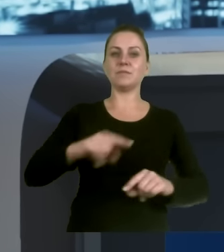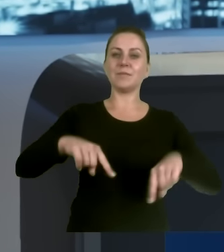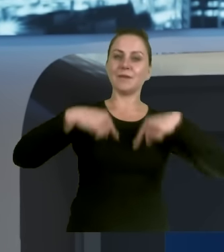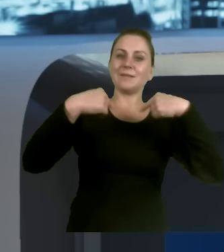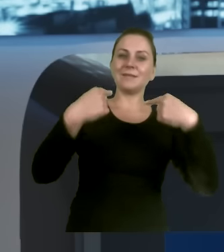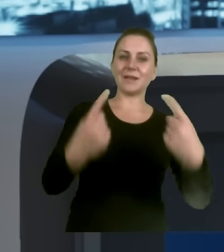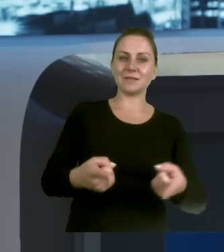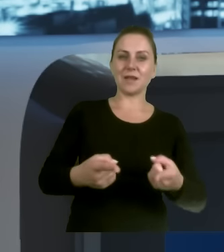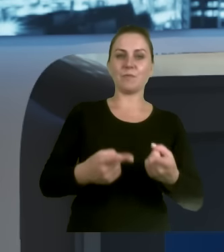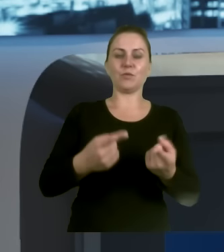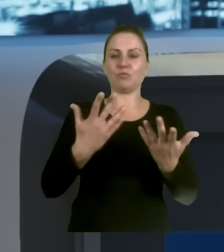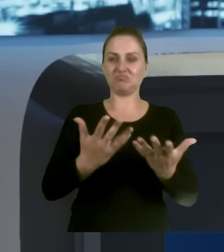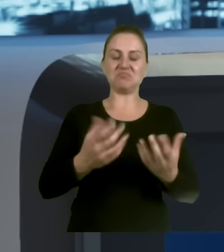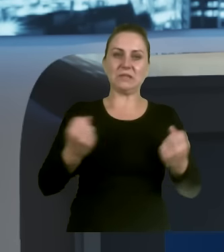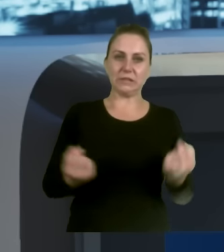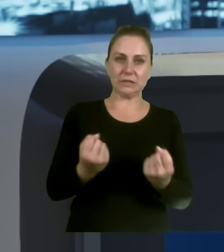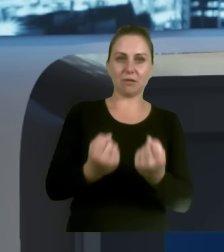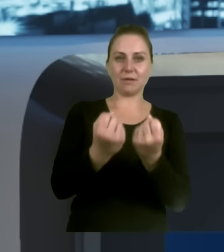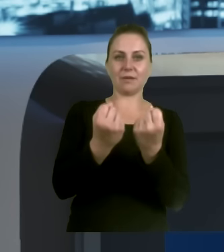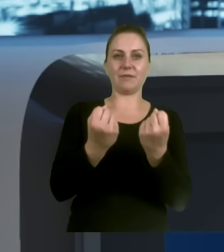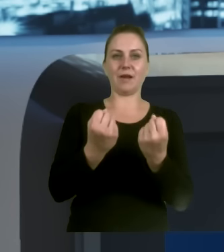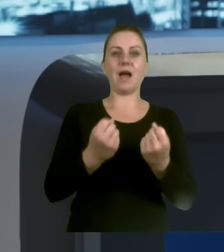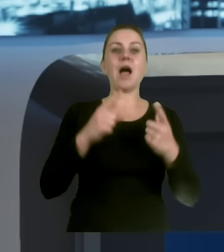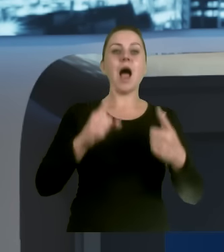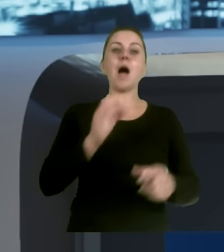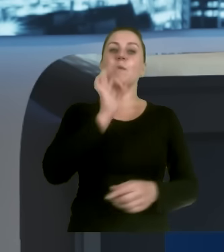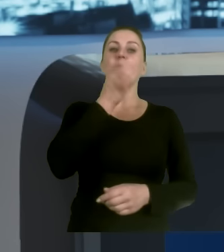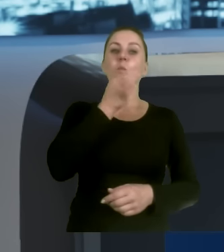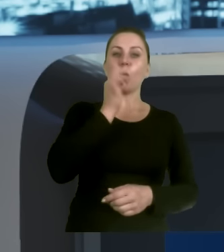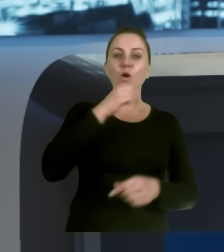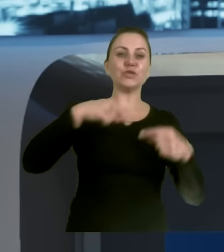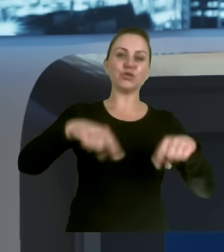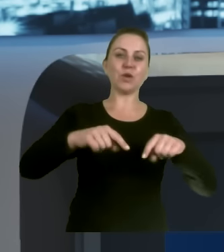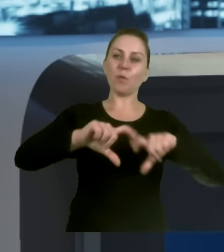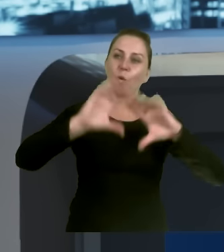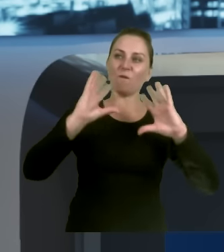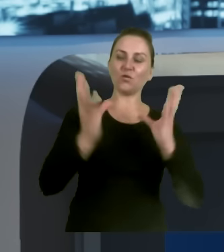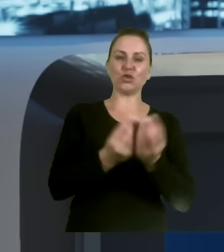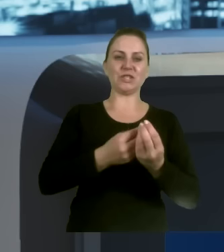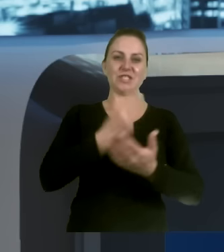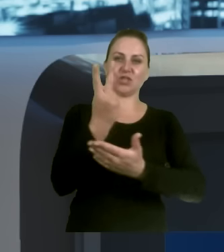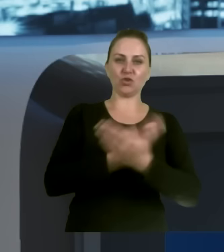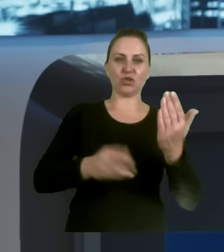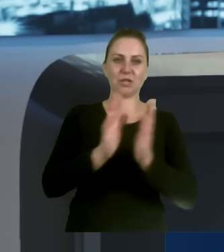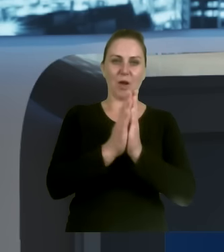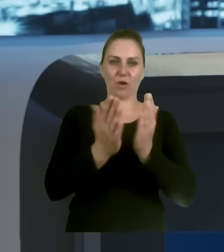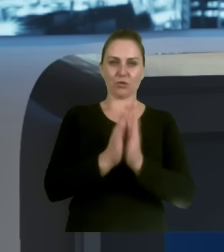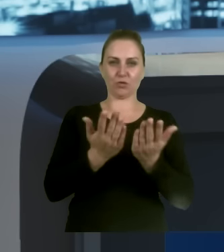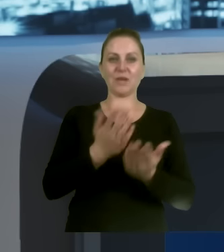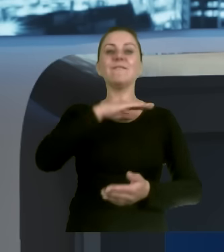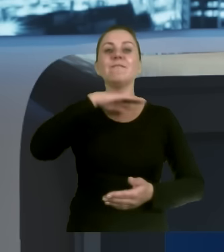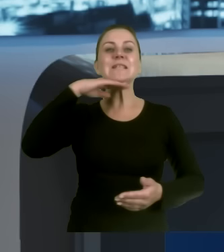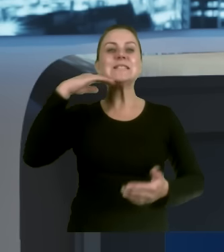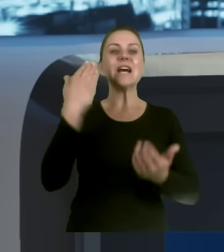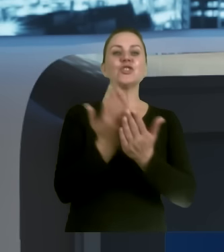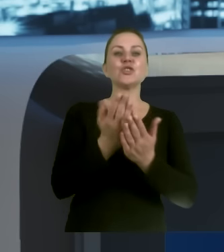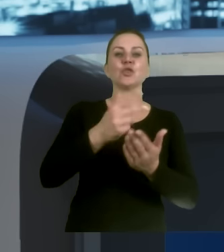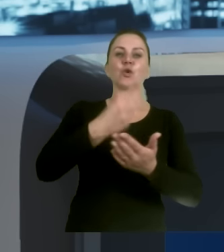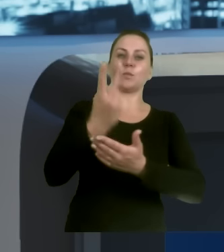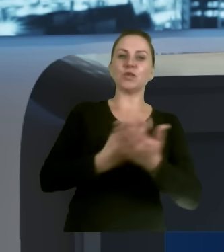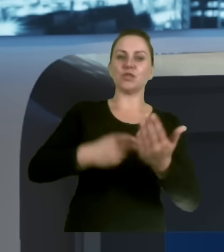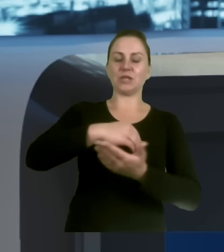bezcenną inicjatywą, aby młodzież nie czytała całych lektur szkolnych, a wystarczy, aby przeczytała tylko jej część.